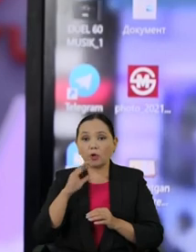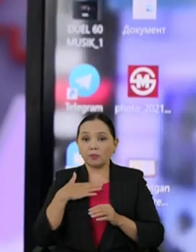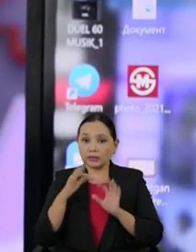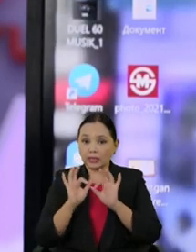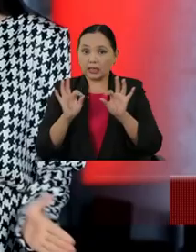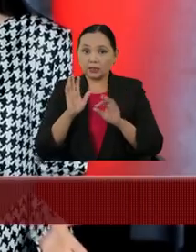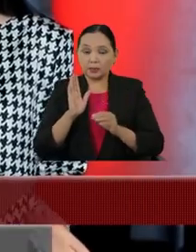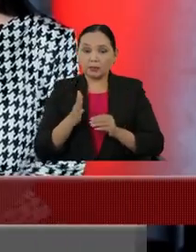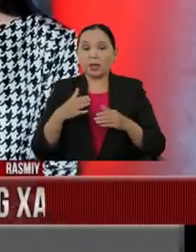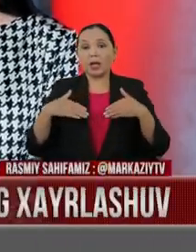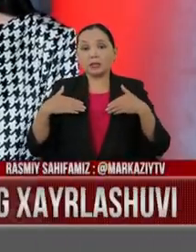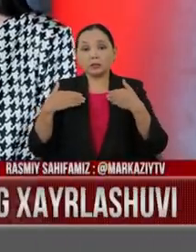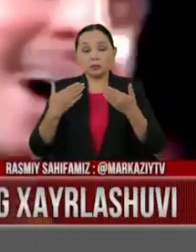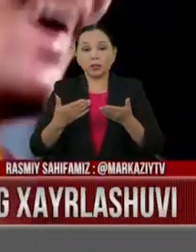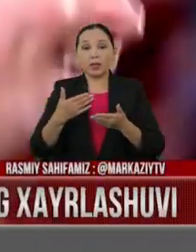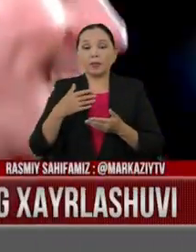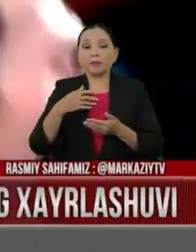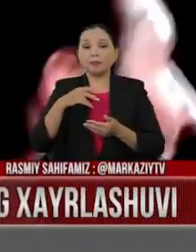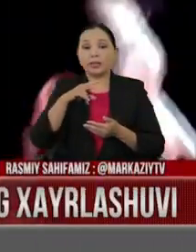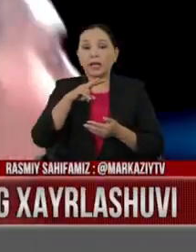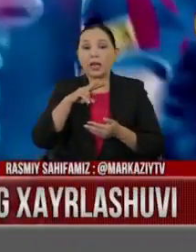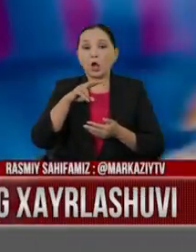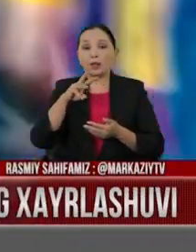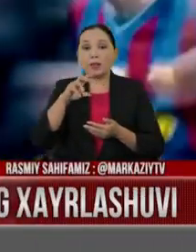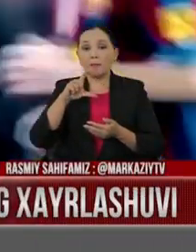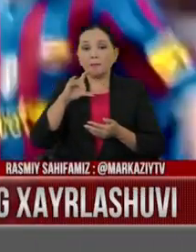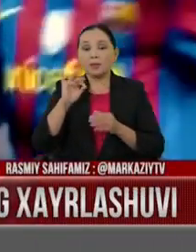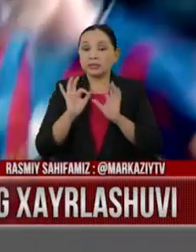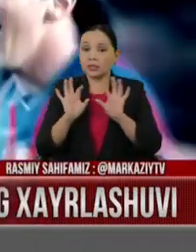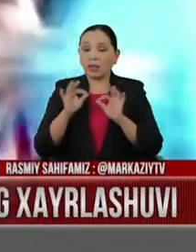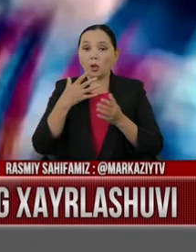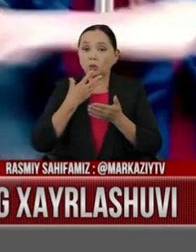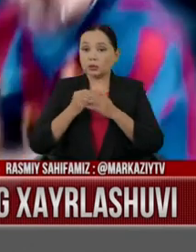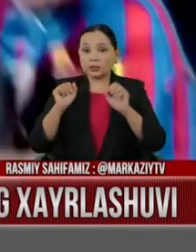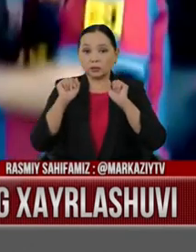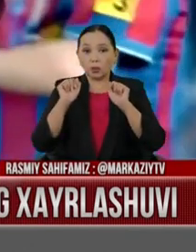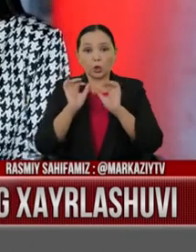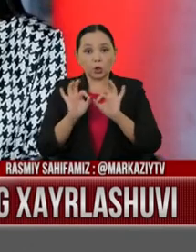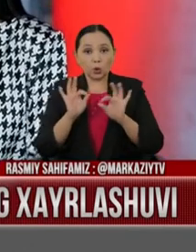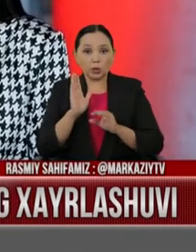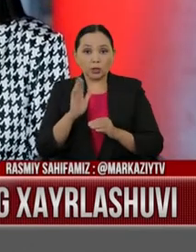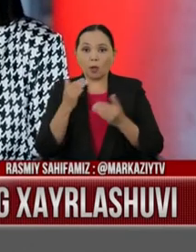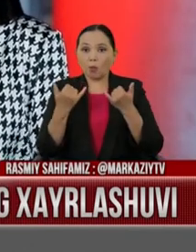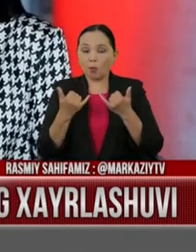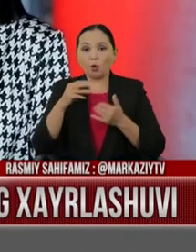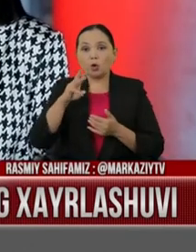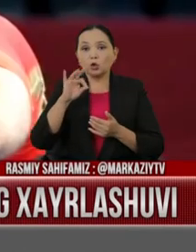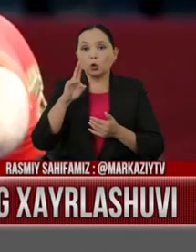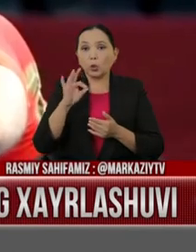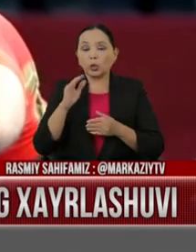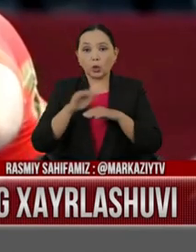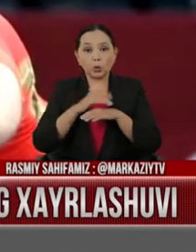etyapti. Assalomu alaykum. Lionel Messi haqida gapirishdan avval o'zimizning sportchilarimizga to'xtalib o'tsak, bugun Tokiodan